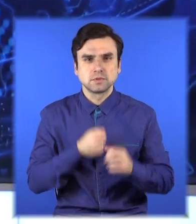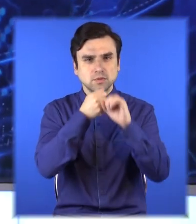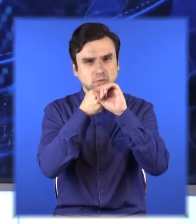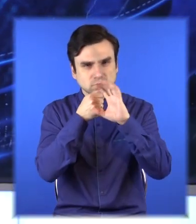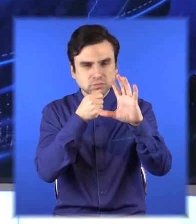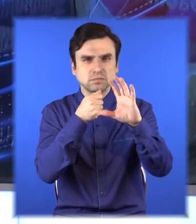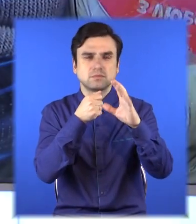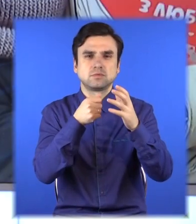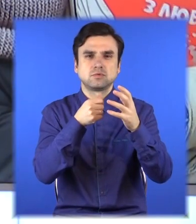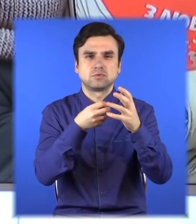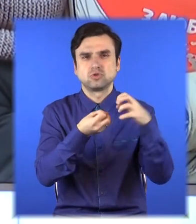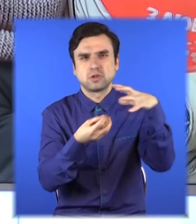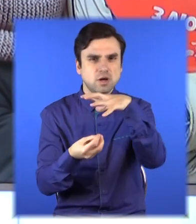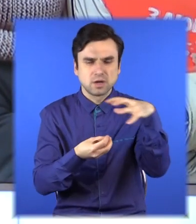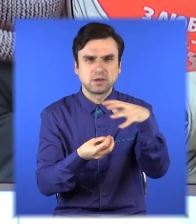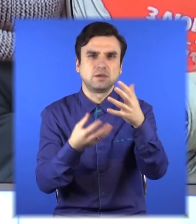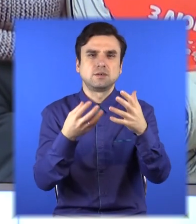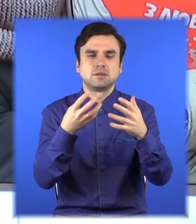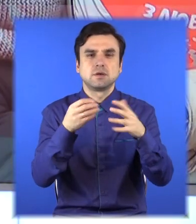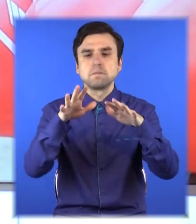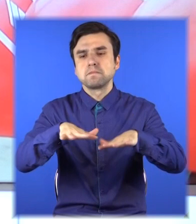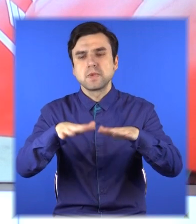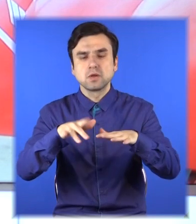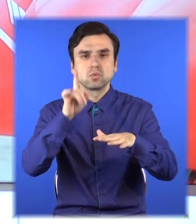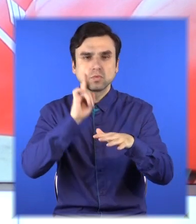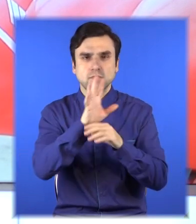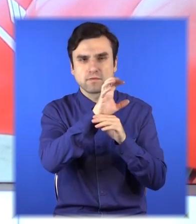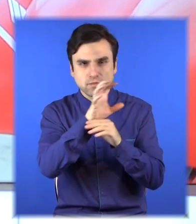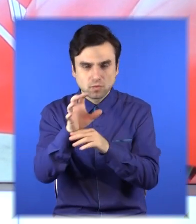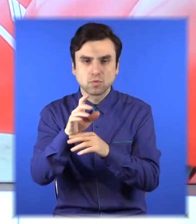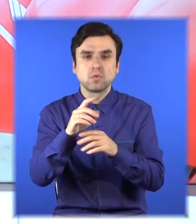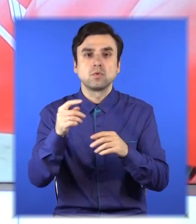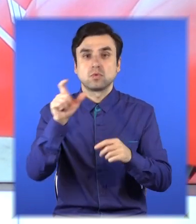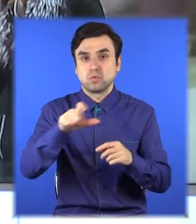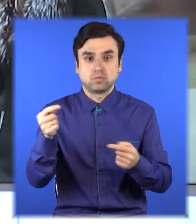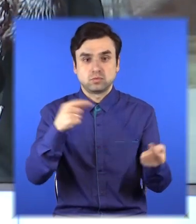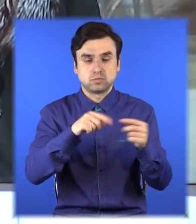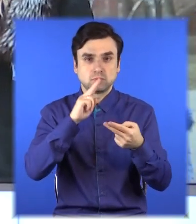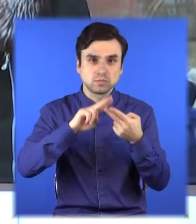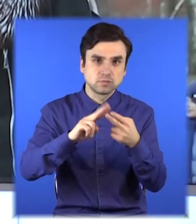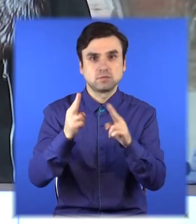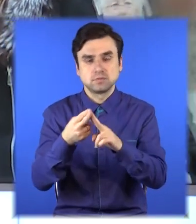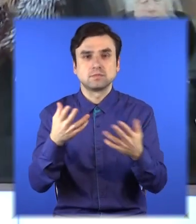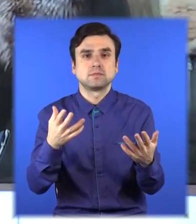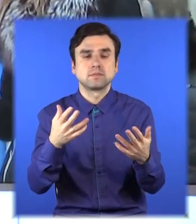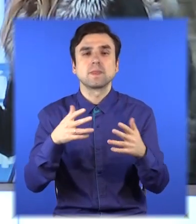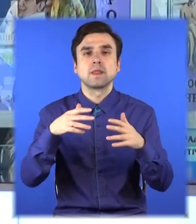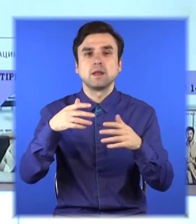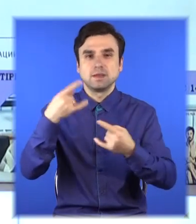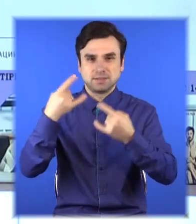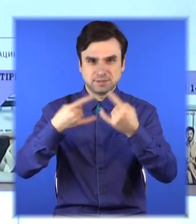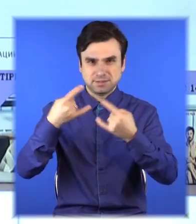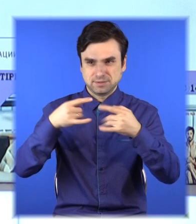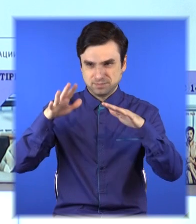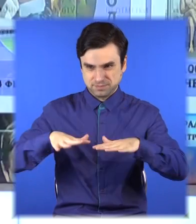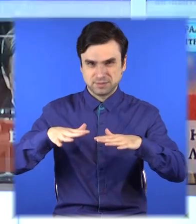Кульки, фото і місце для поцілунку. Перший міський організував романтичну акцію для містян. Біля стін телеканалу встановили